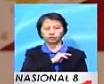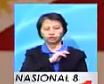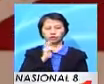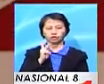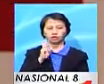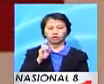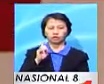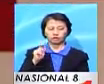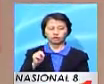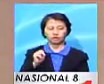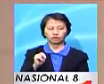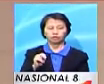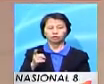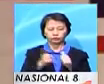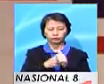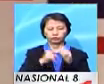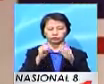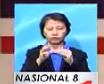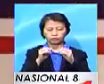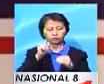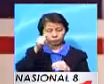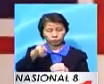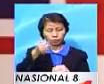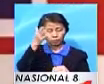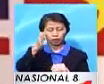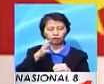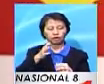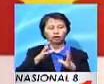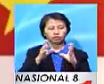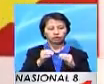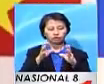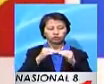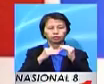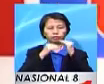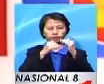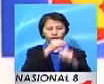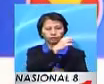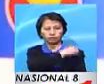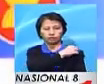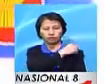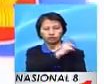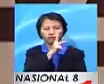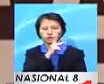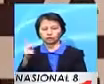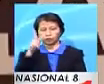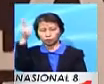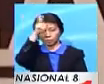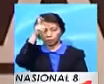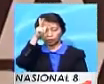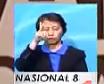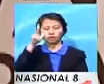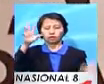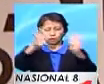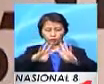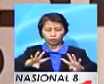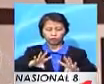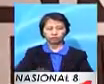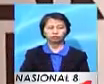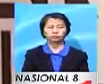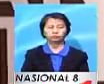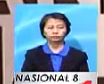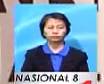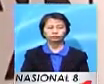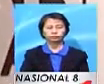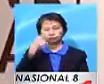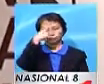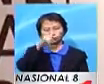Negeri. Hari pertama mesyuarat esok akan bermula dengan mesyuarat peringkat pegawai-pegawai kanan kerajaan negara anggota.